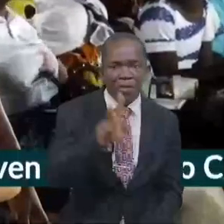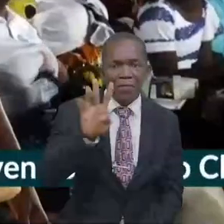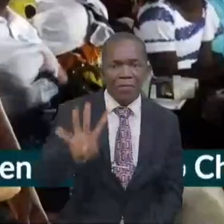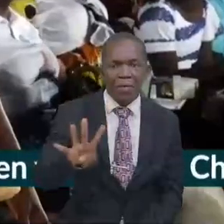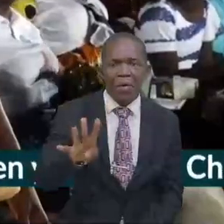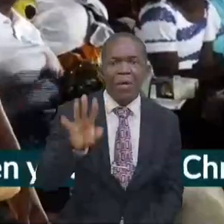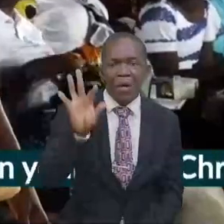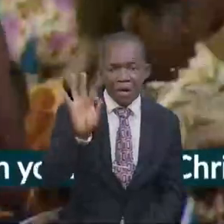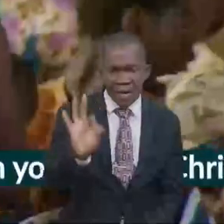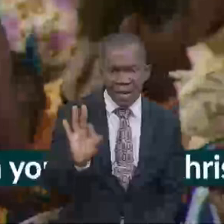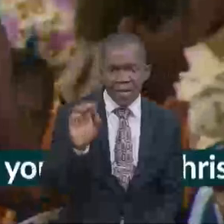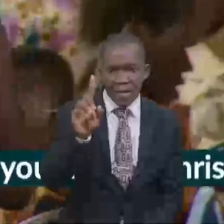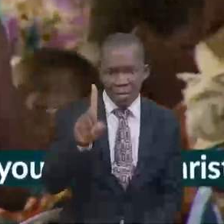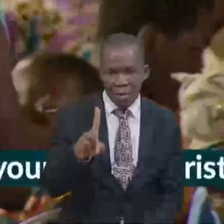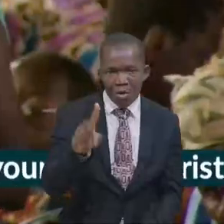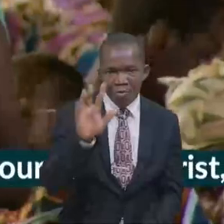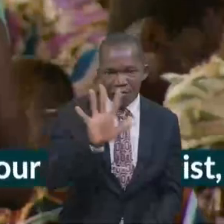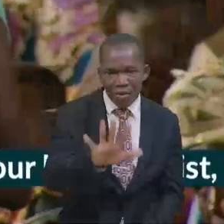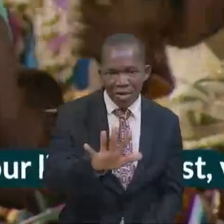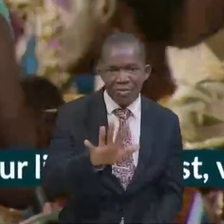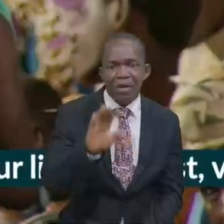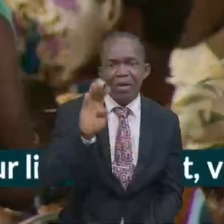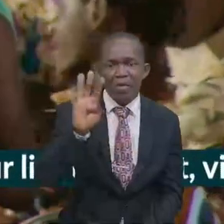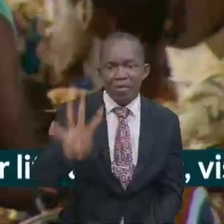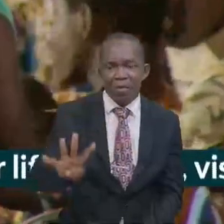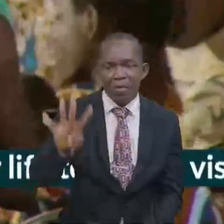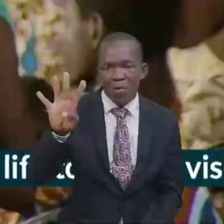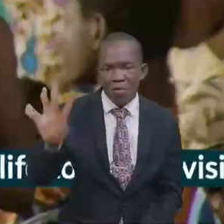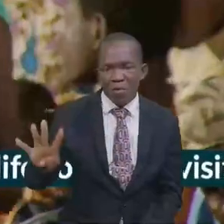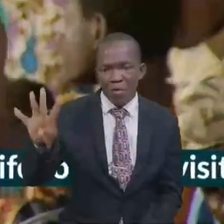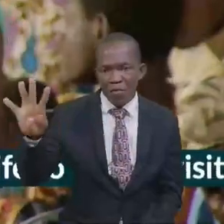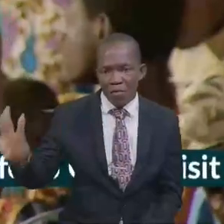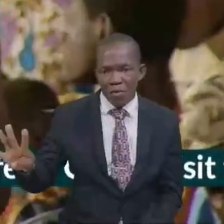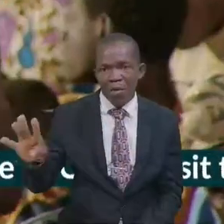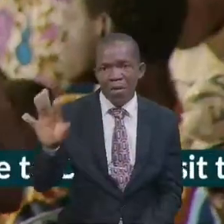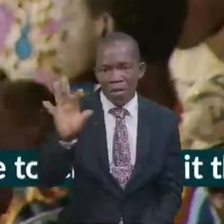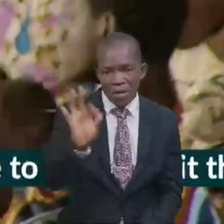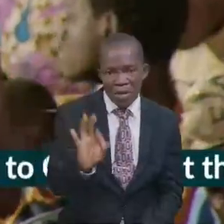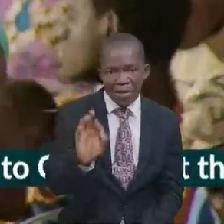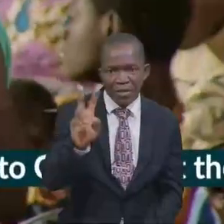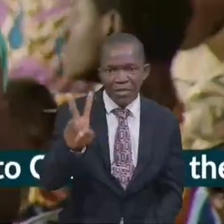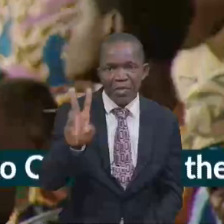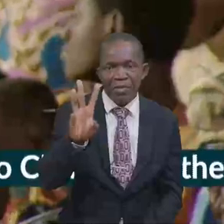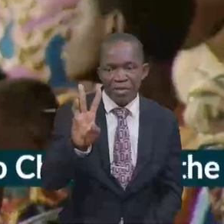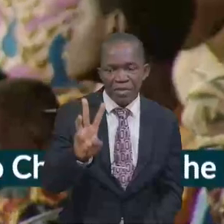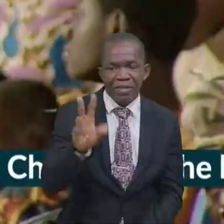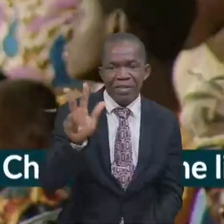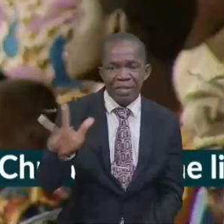91 54 44 92 63.